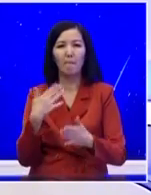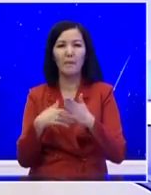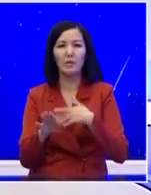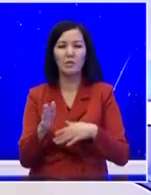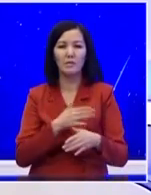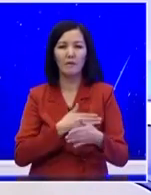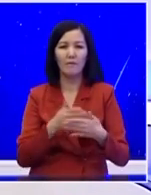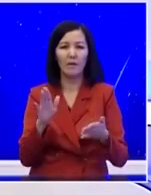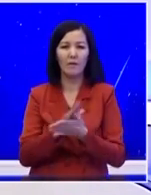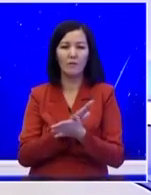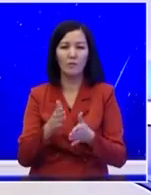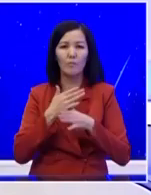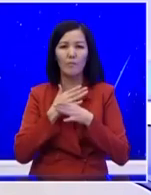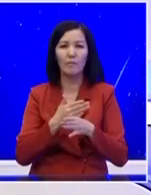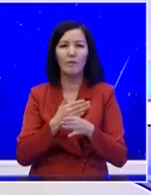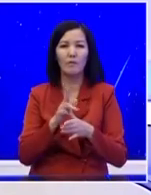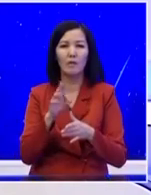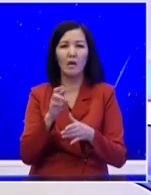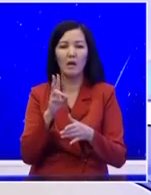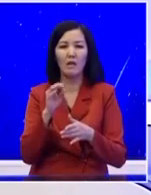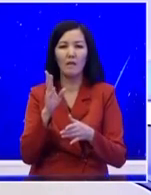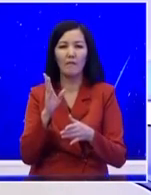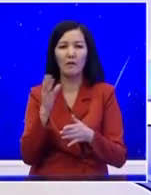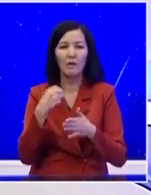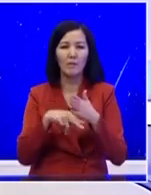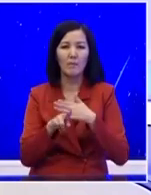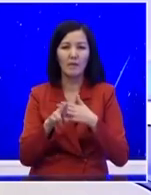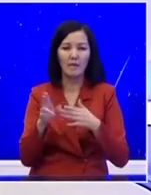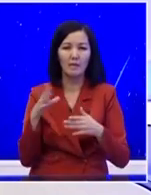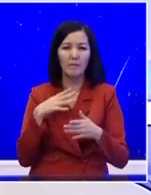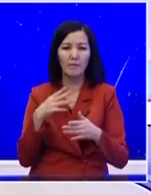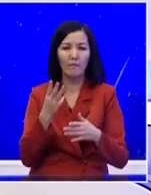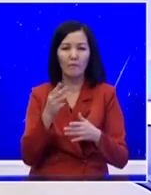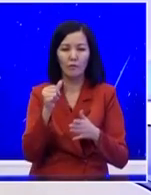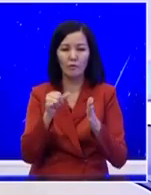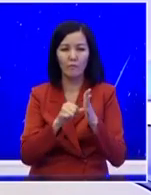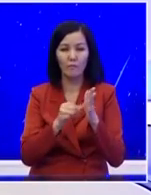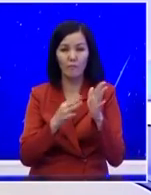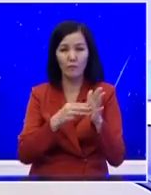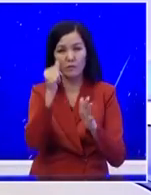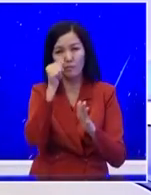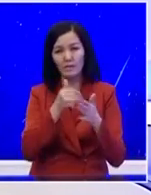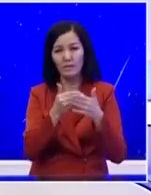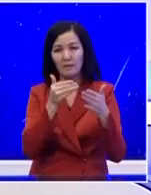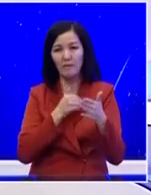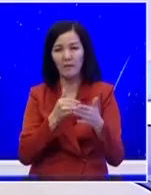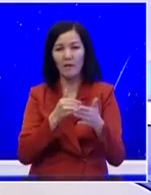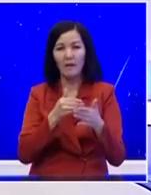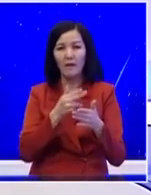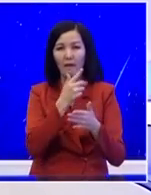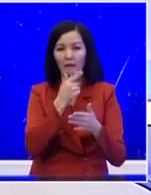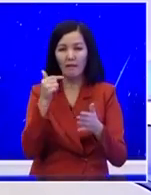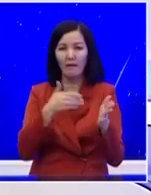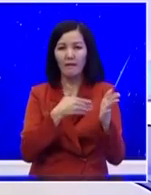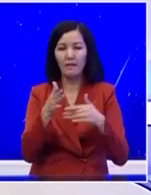Беженцы-волонтеры помогают заболевшим коронавирусом. Мигранты прибыли в Португалию 8 месяцев назад. Тогда Италия отказалась принимать на